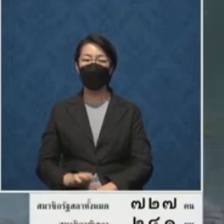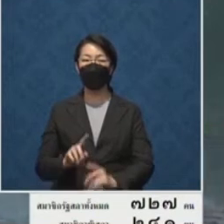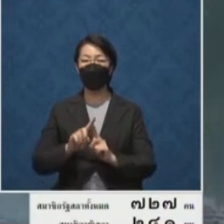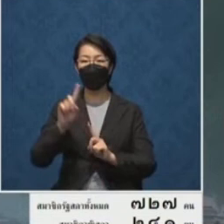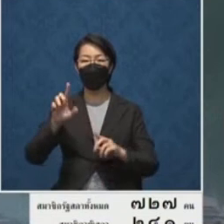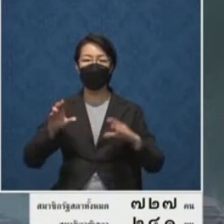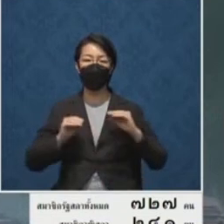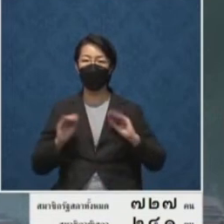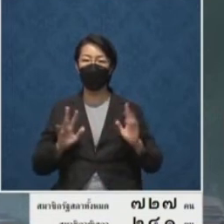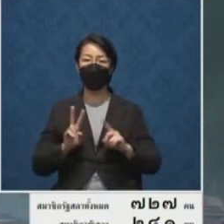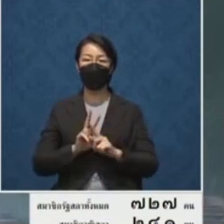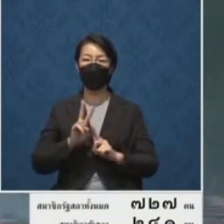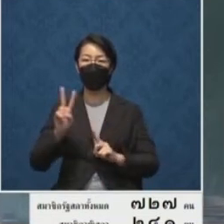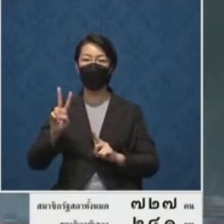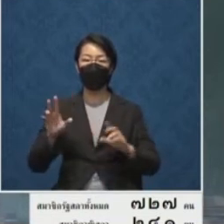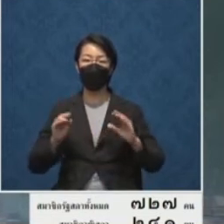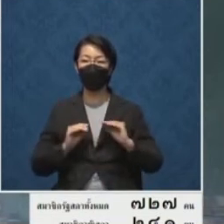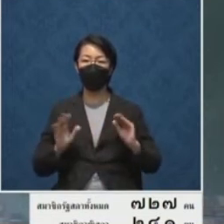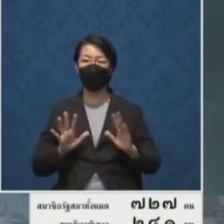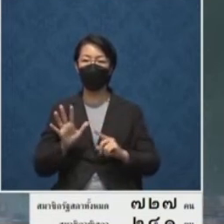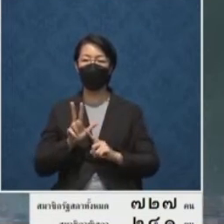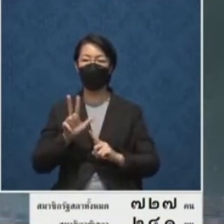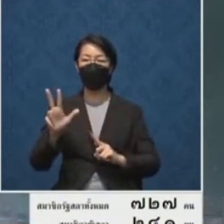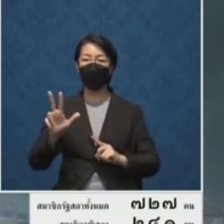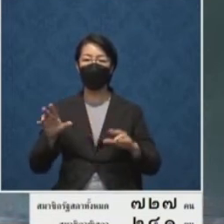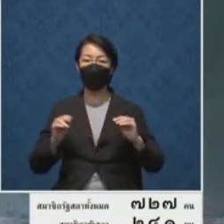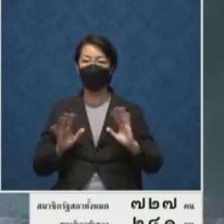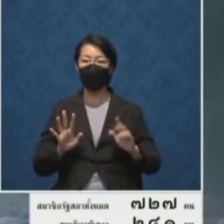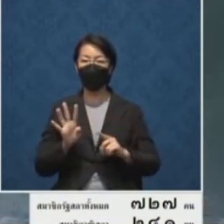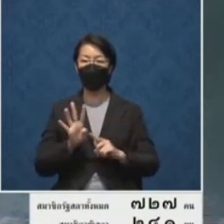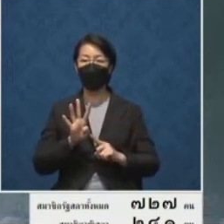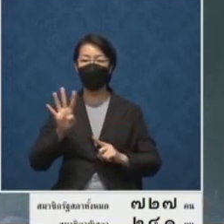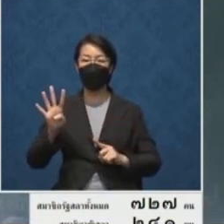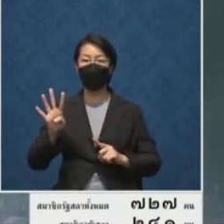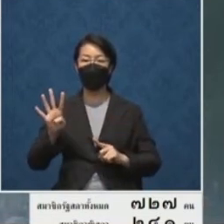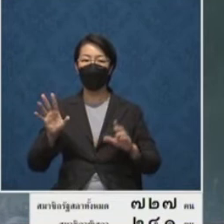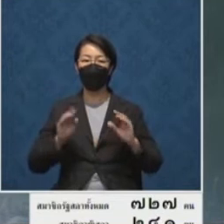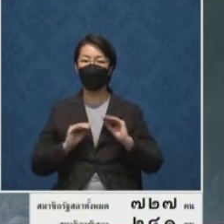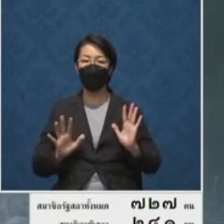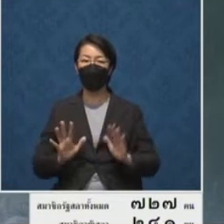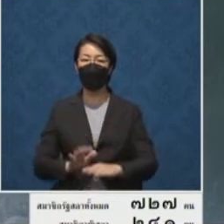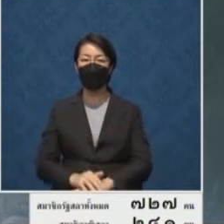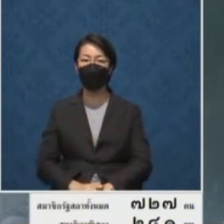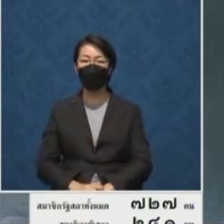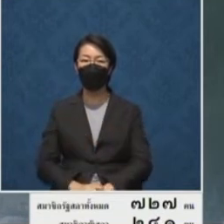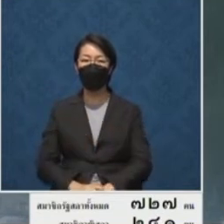1ไม่รับหลักการ2ไม่รับหลักการ3ไม่รับหลักการและ4ไม่รับหลักการครับ